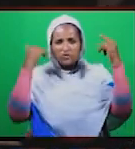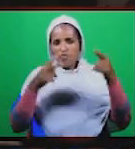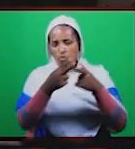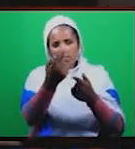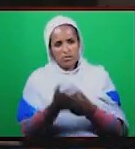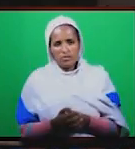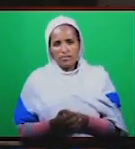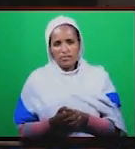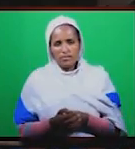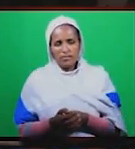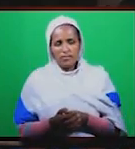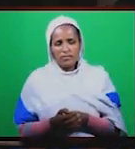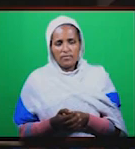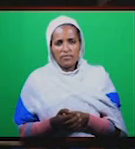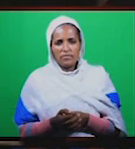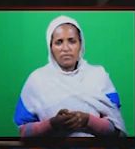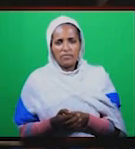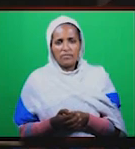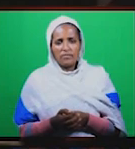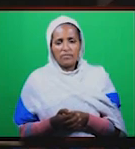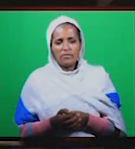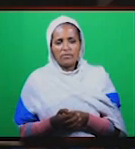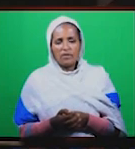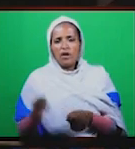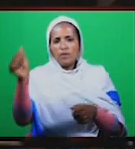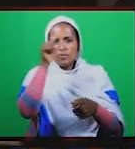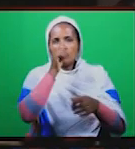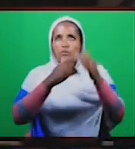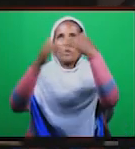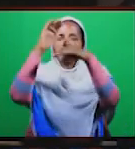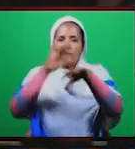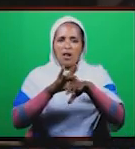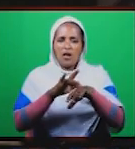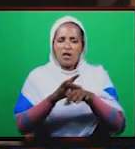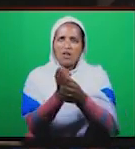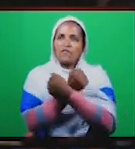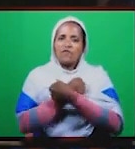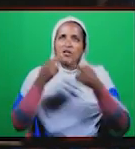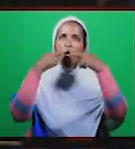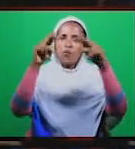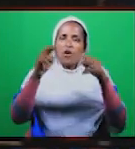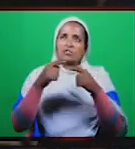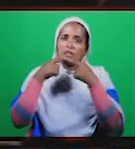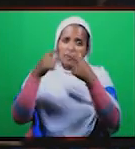አንድ ላይ ለመዘመር የመጣ ነው ሰዎች ሲለያዩ አይተን ተስፋ ቆረጥን።